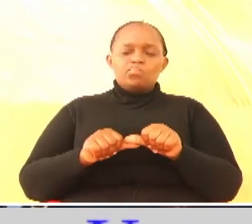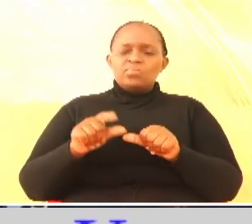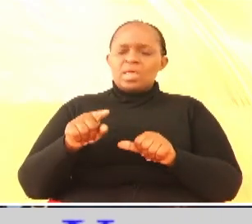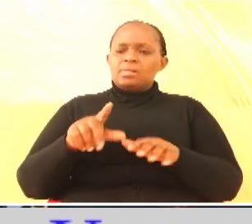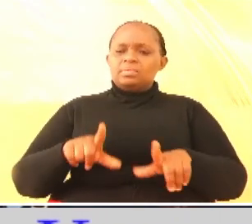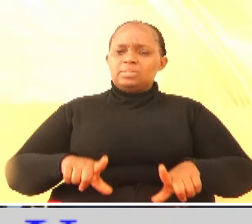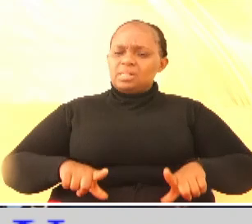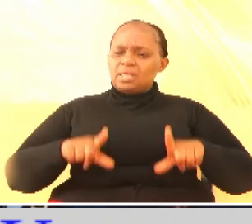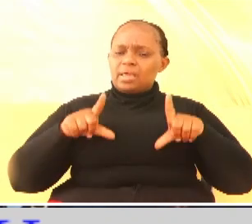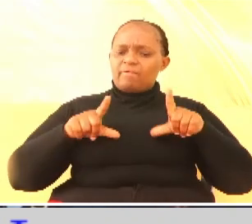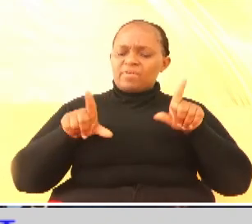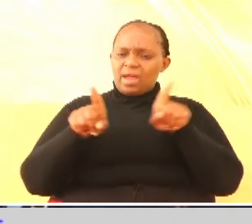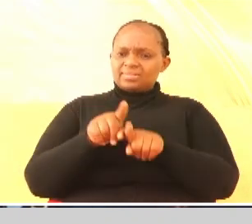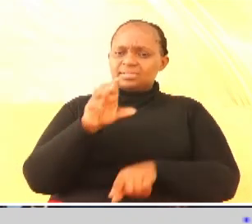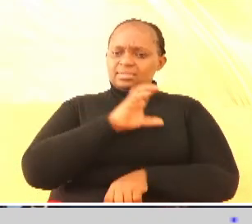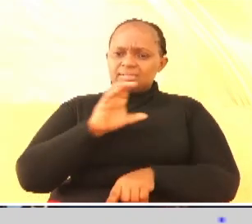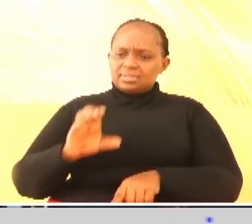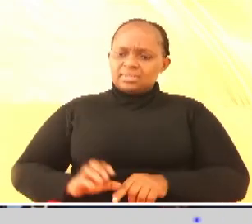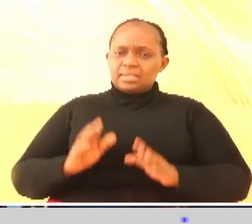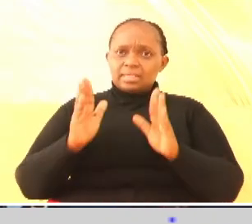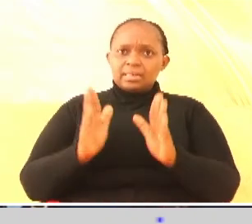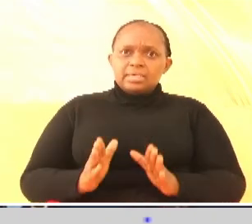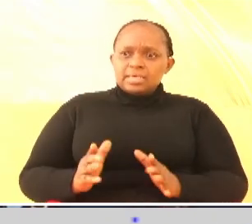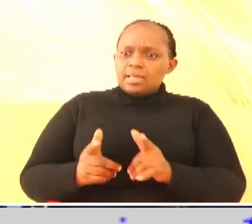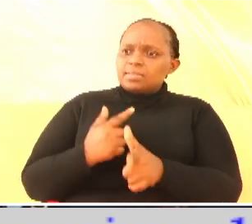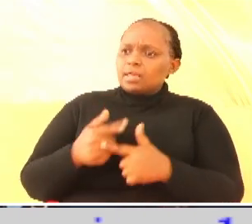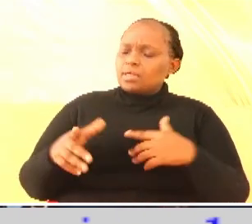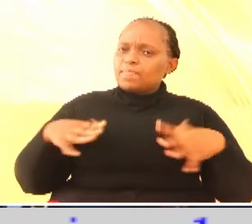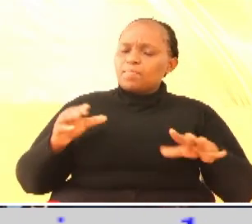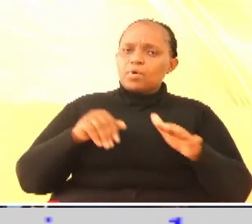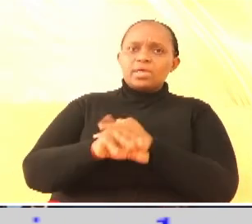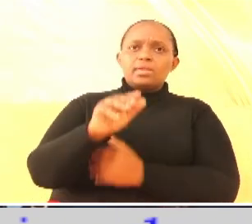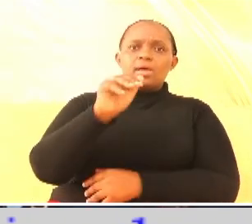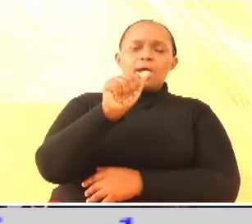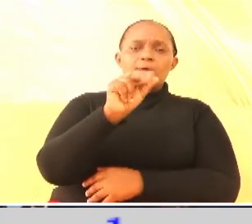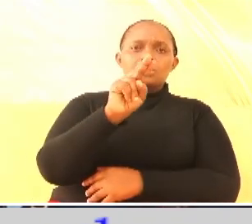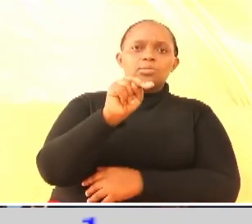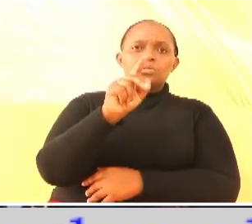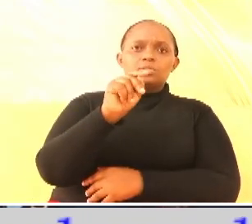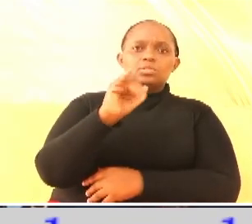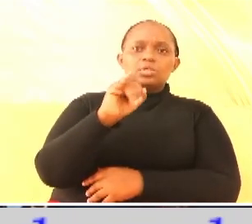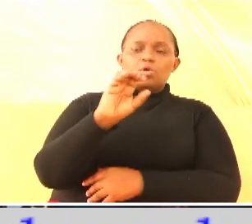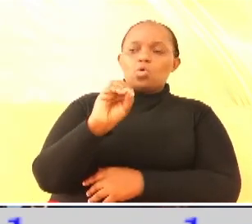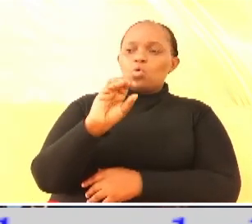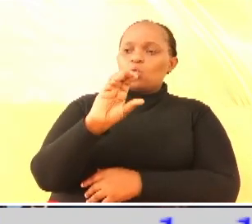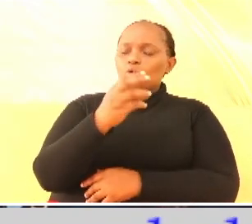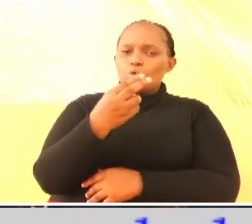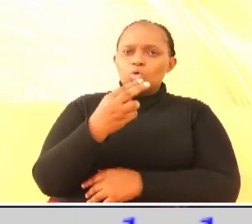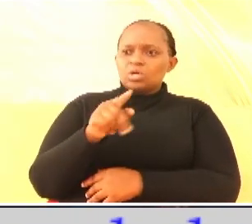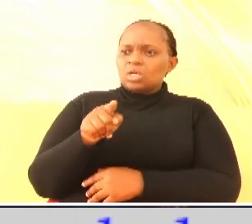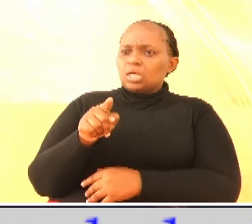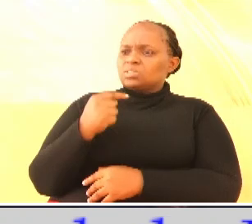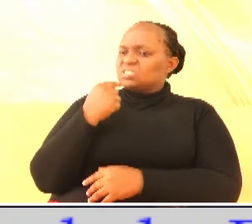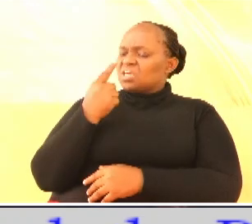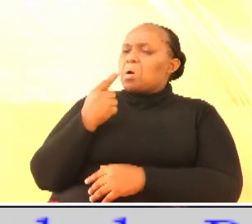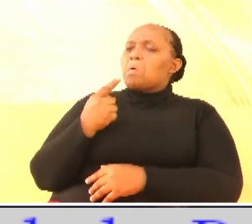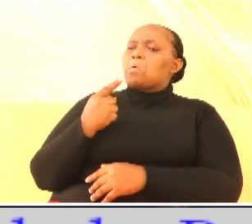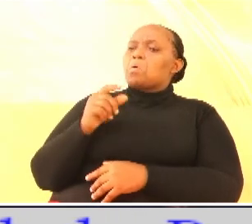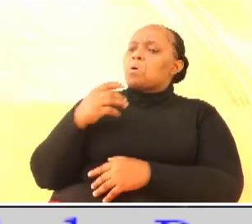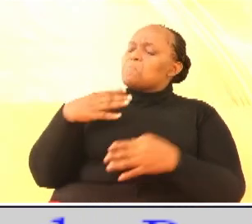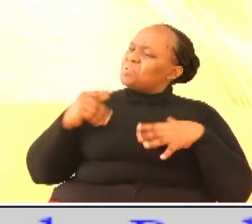Kristo. Watu katika Antioko wakasema hawa vile wanavyoenda, vile wanavyofanya mambo, wanafanya kama